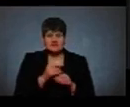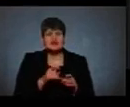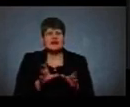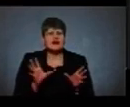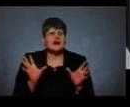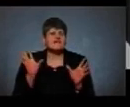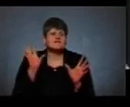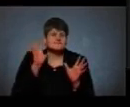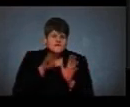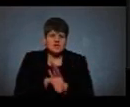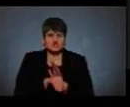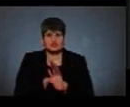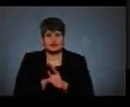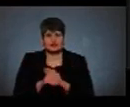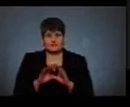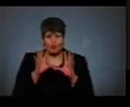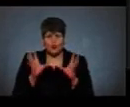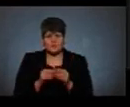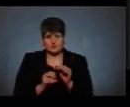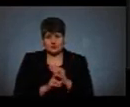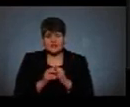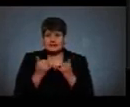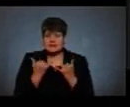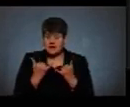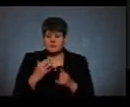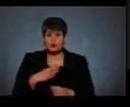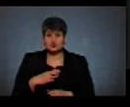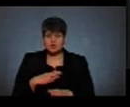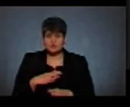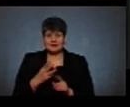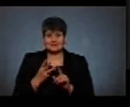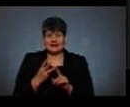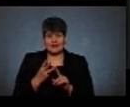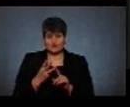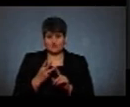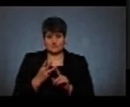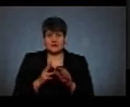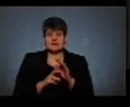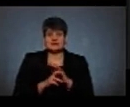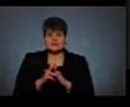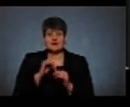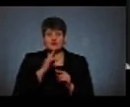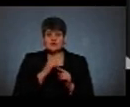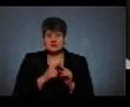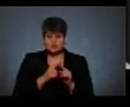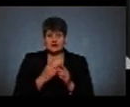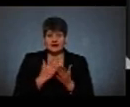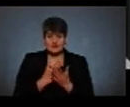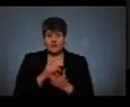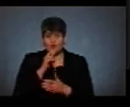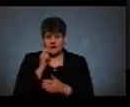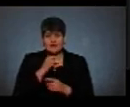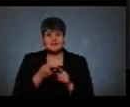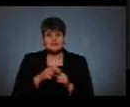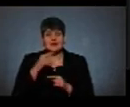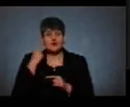автоматично ввійшли в помісну церкву. Зараз ми очікуємо третю церкву, сестру, яка ще є в Україні, це